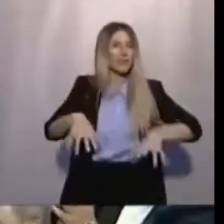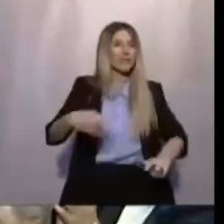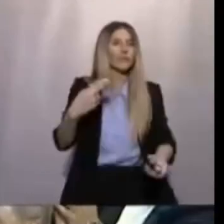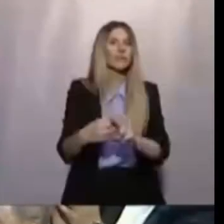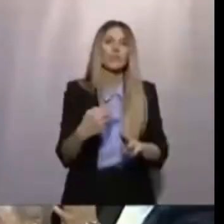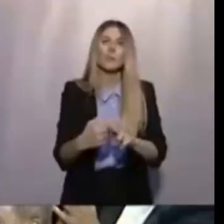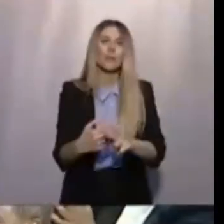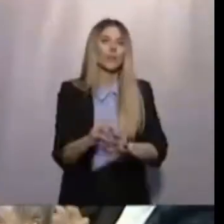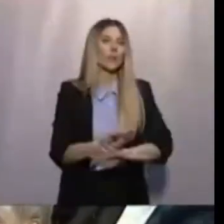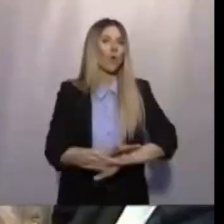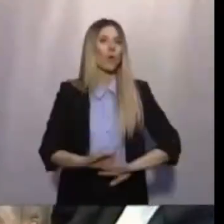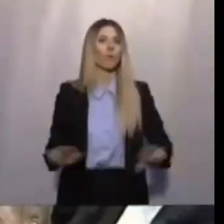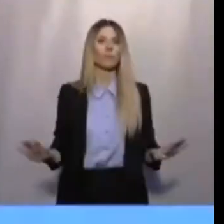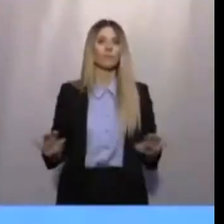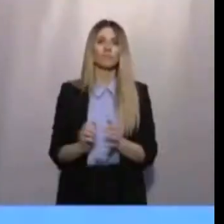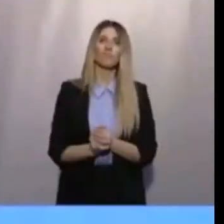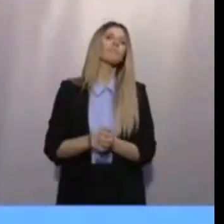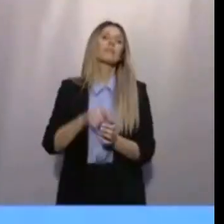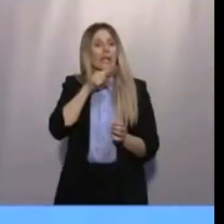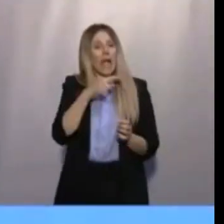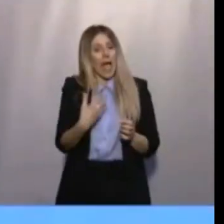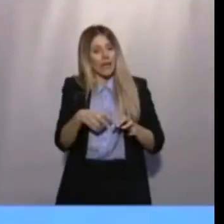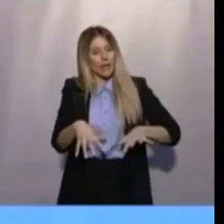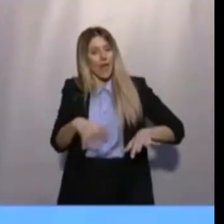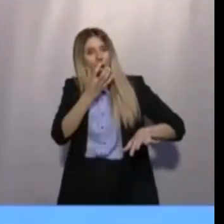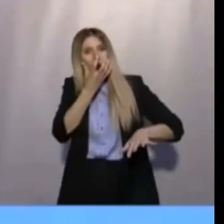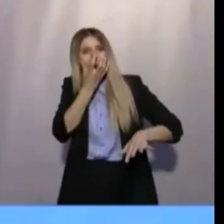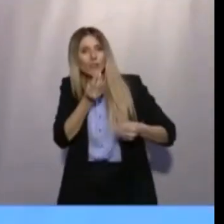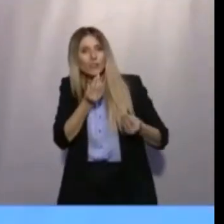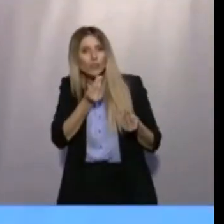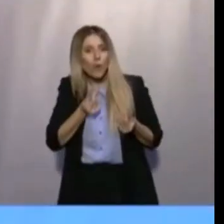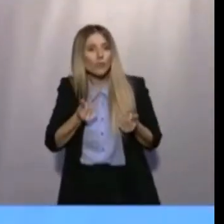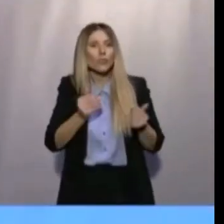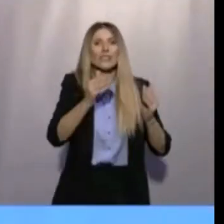υποδομή αυτή η οποία έχει δημιουργηθεί θα εξακολουθεί να θερμαίνει τα σπίτια σας. Και βέβαια,